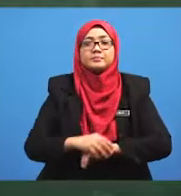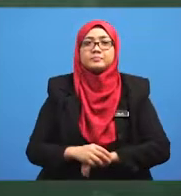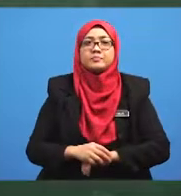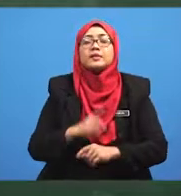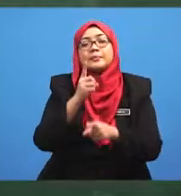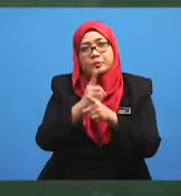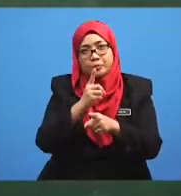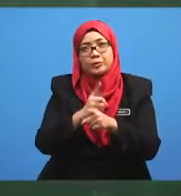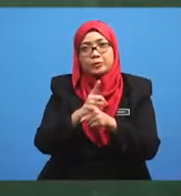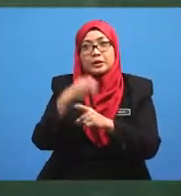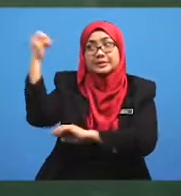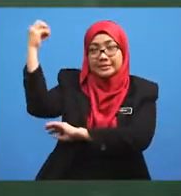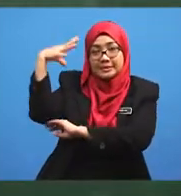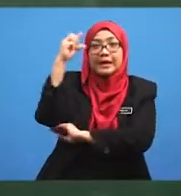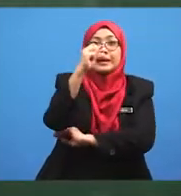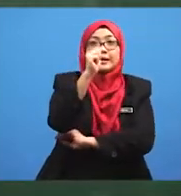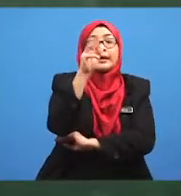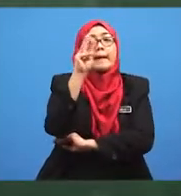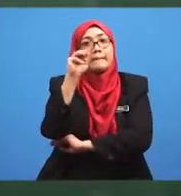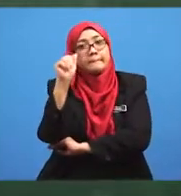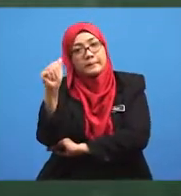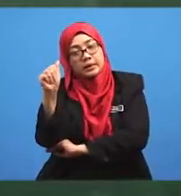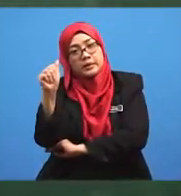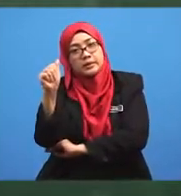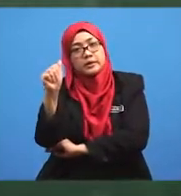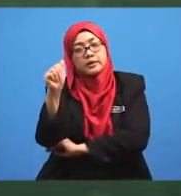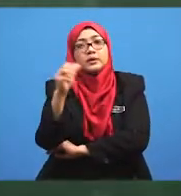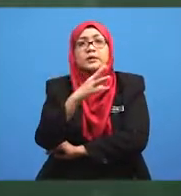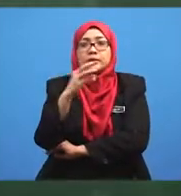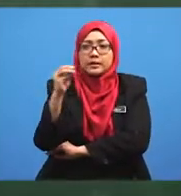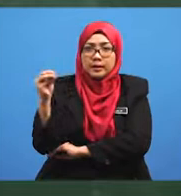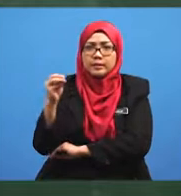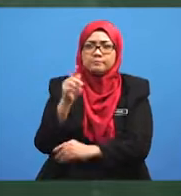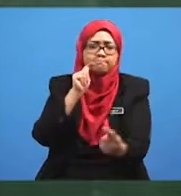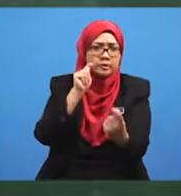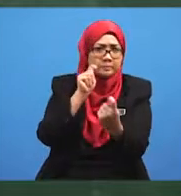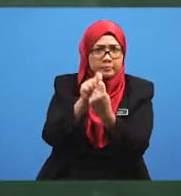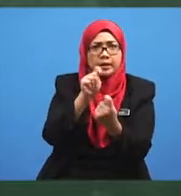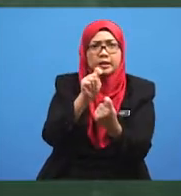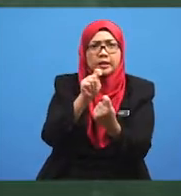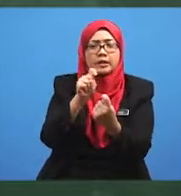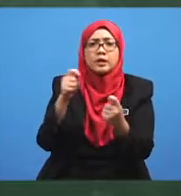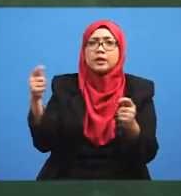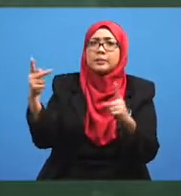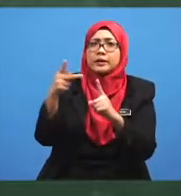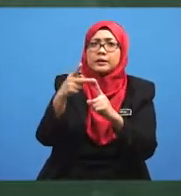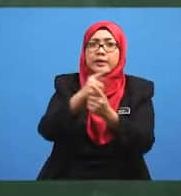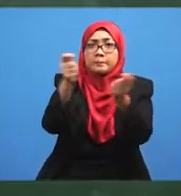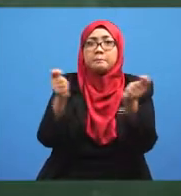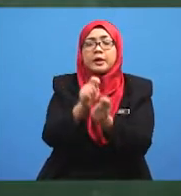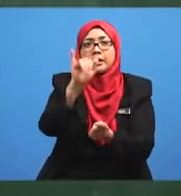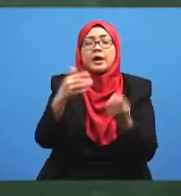gamma perlu disasarkan secara tepat pada tempat yang dijangkiti oleh sel